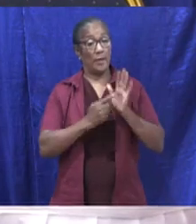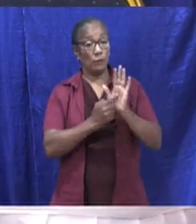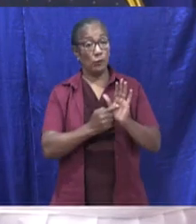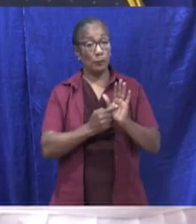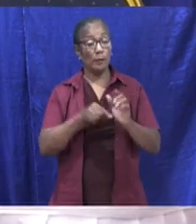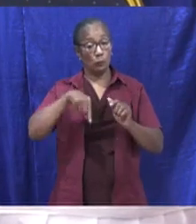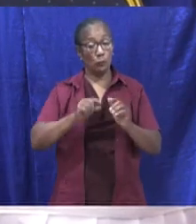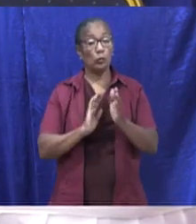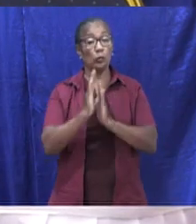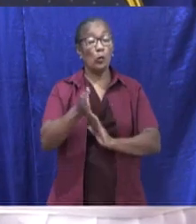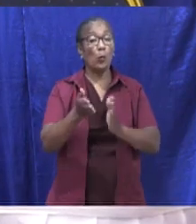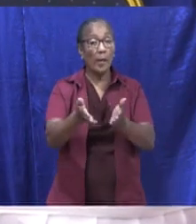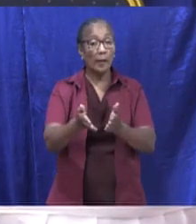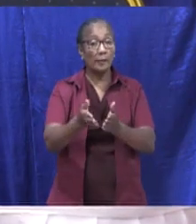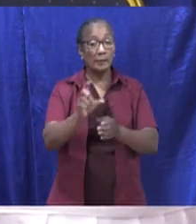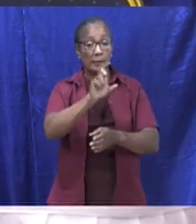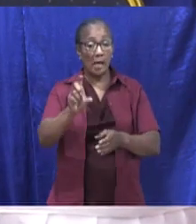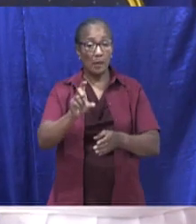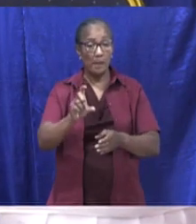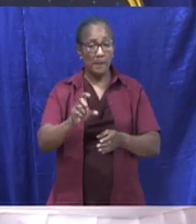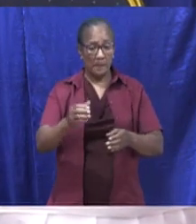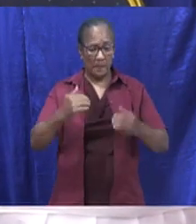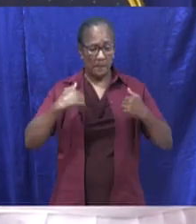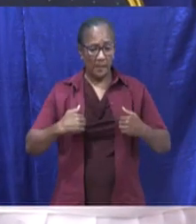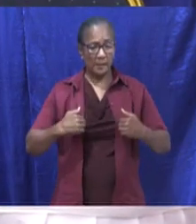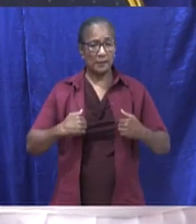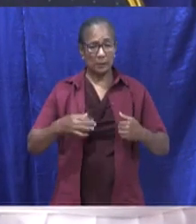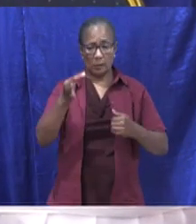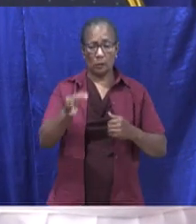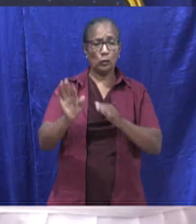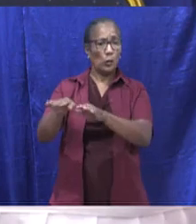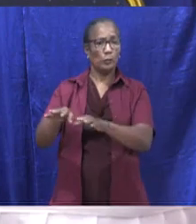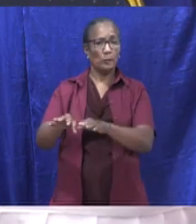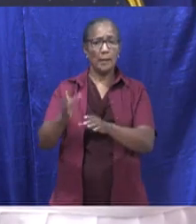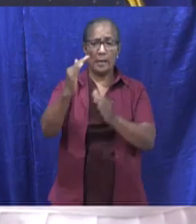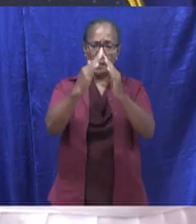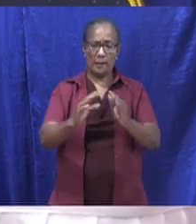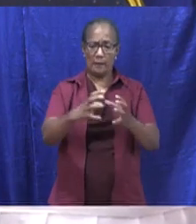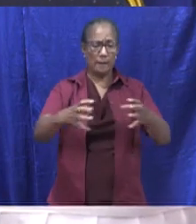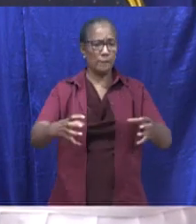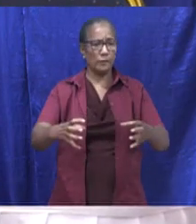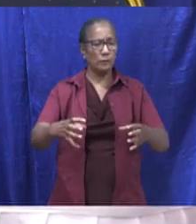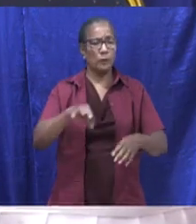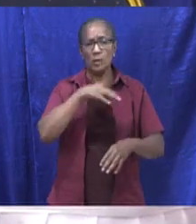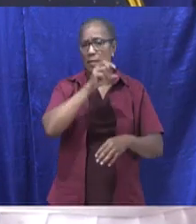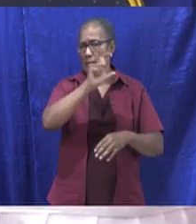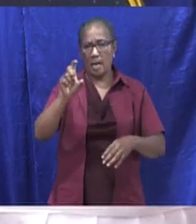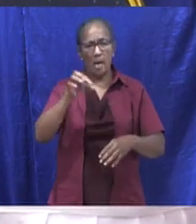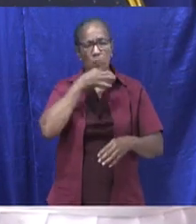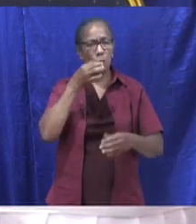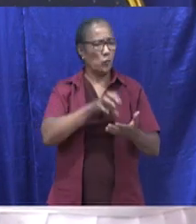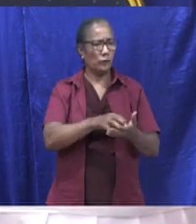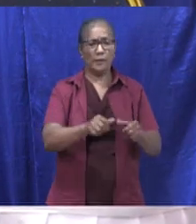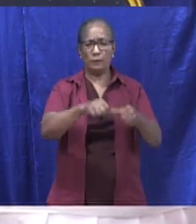in uw uitrukteam? Maar iemand die een statische post heeft, ergens, die moet u moet me niet vragen om die persoon vrij af